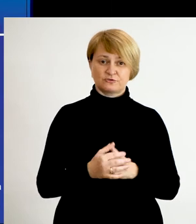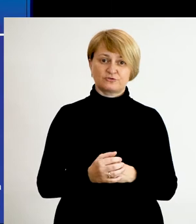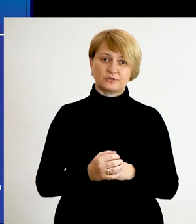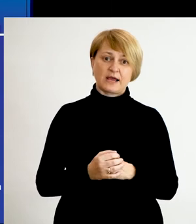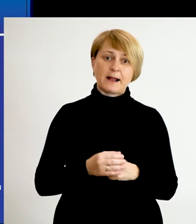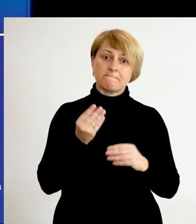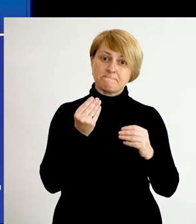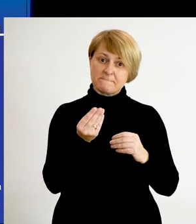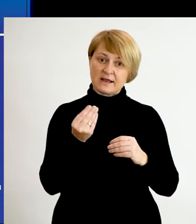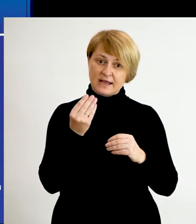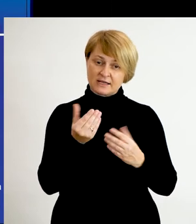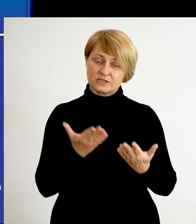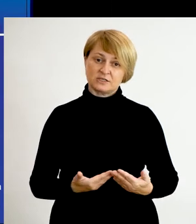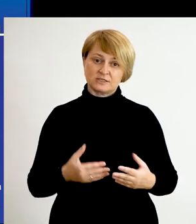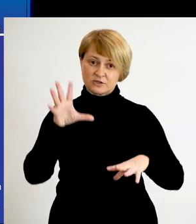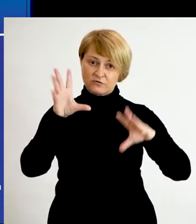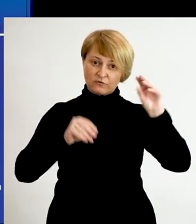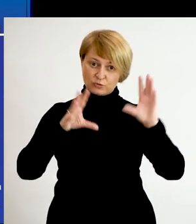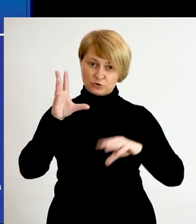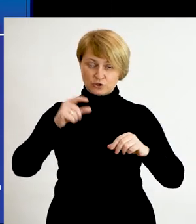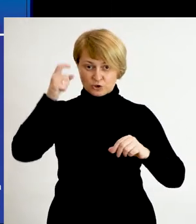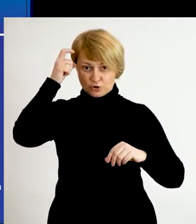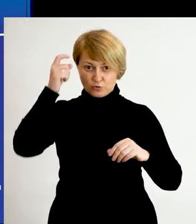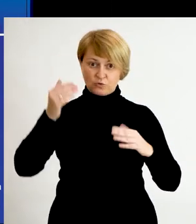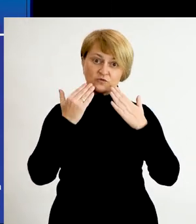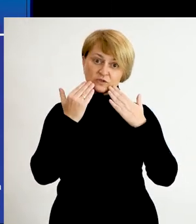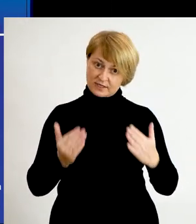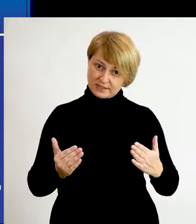że pieniędzy w budżecie głównie dzięki